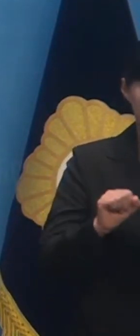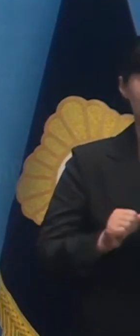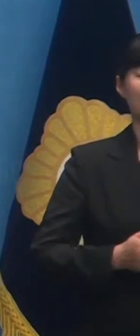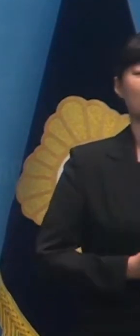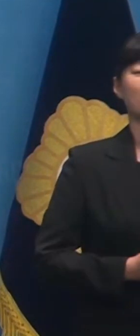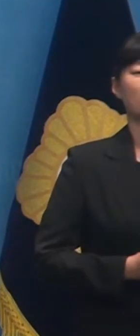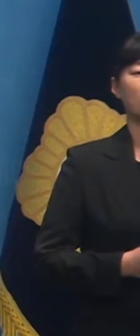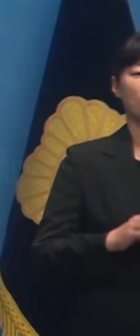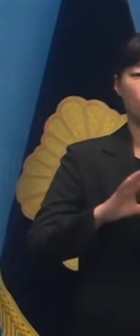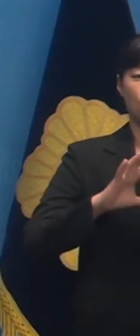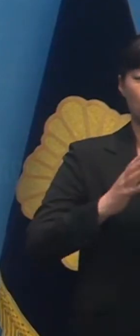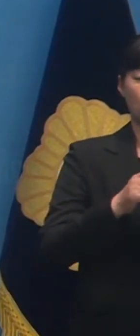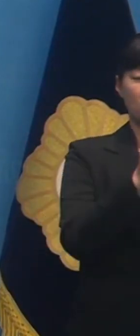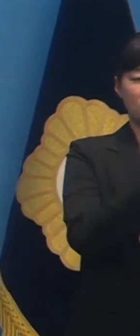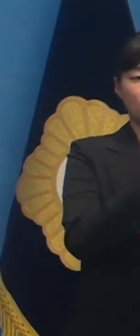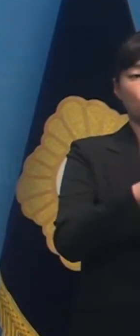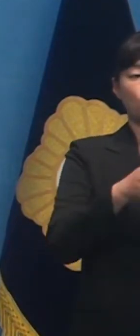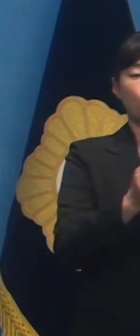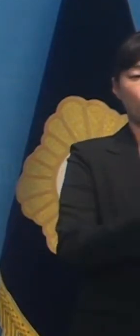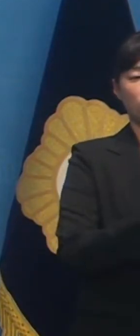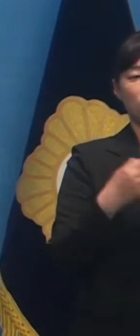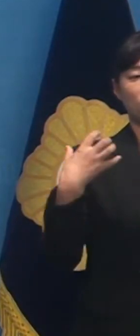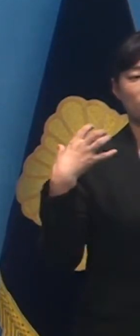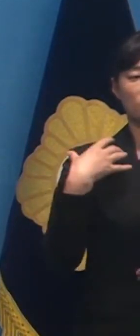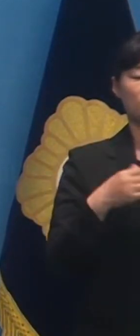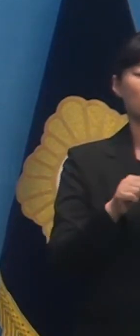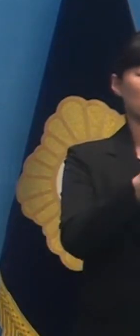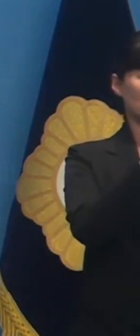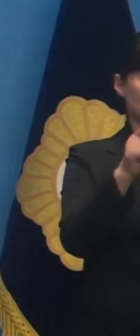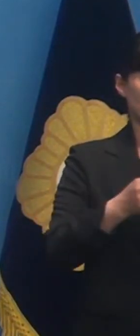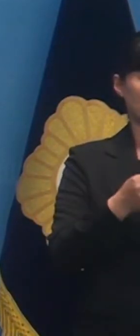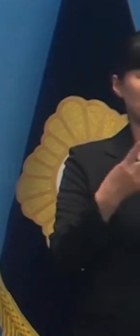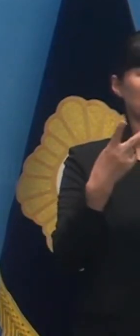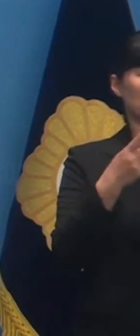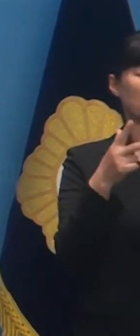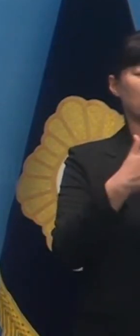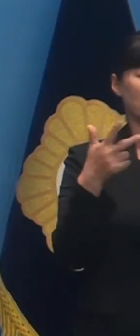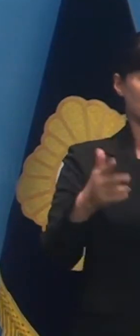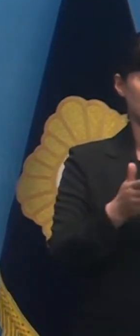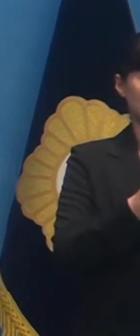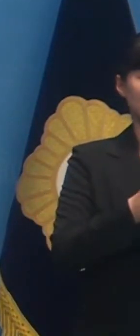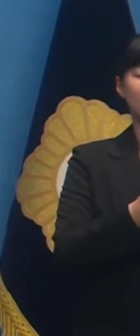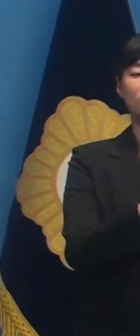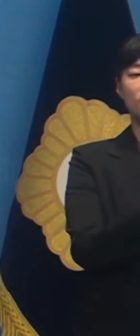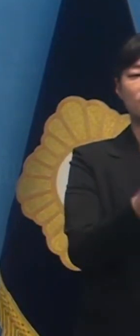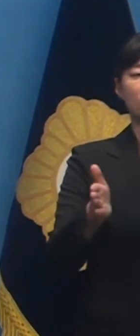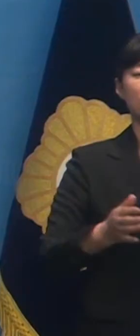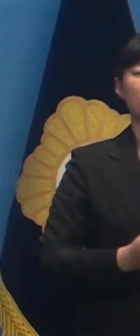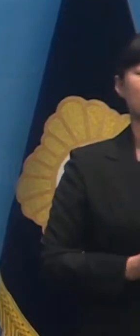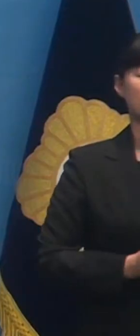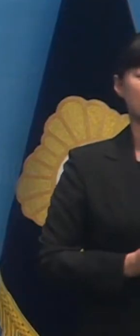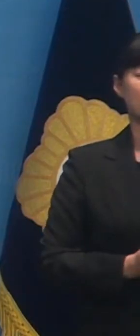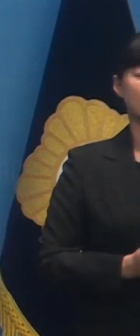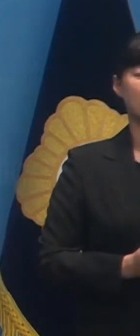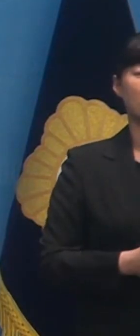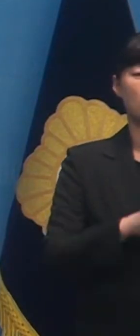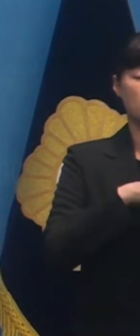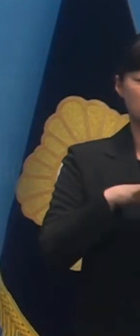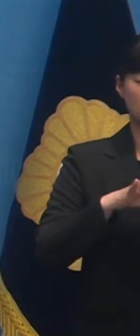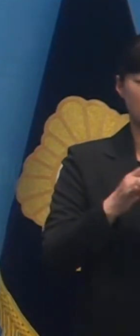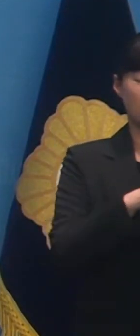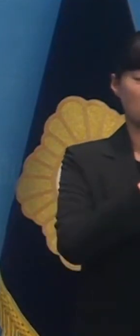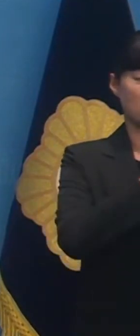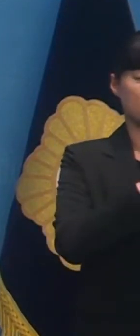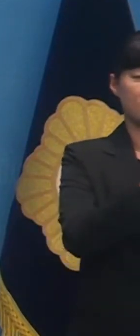안녕하십니까. 국회 사무처 공보교육관입니다. 6월 둘째 주 정례발표를 시작하겠습니다. 먼저